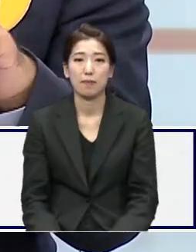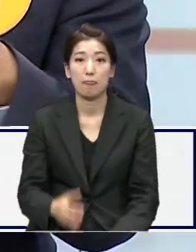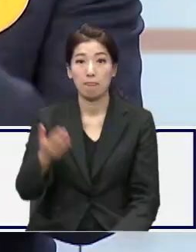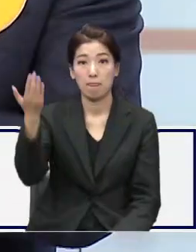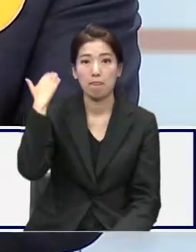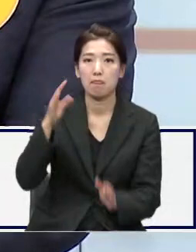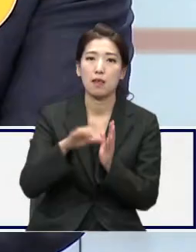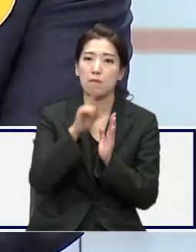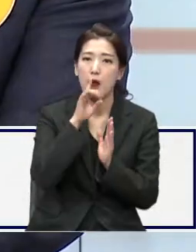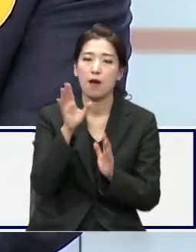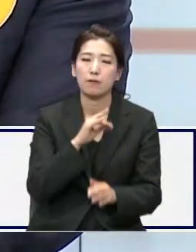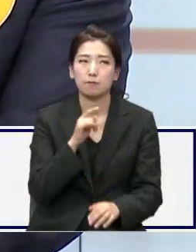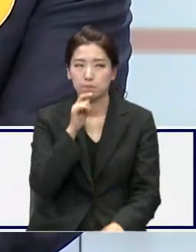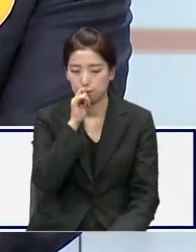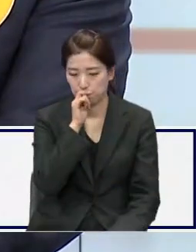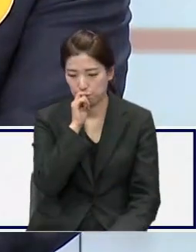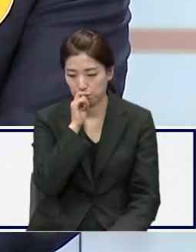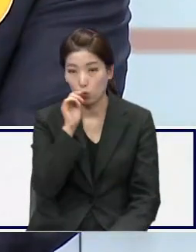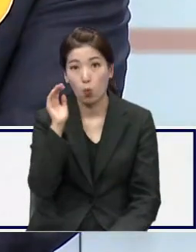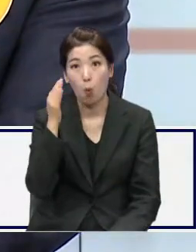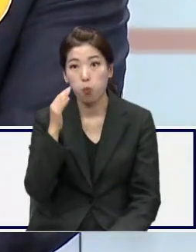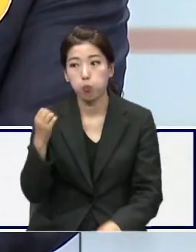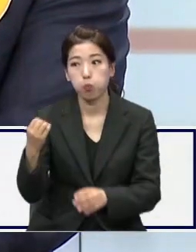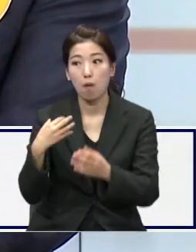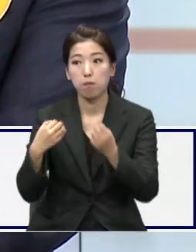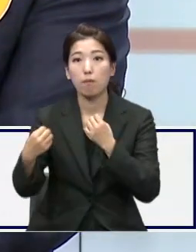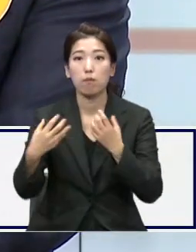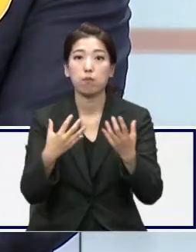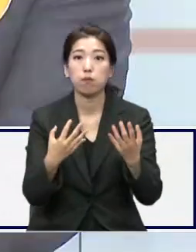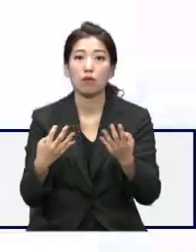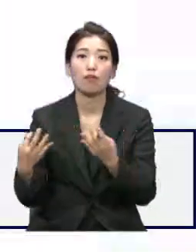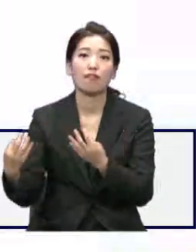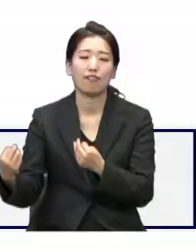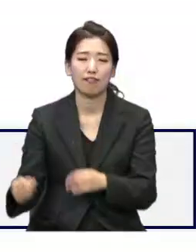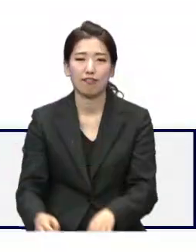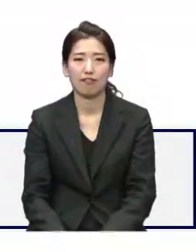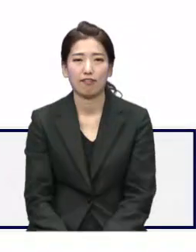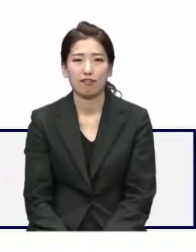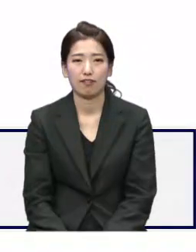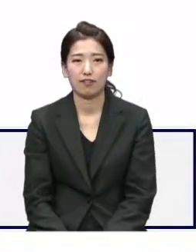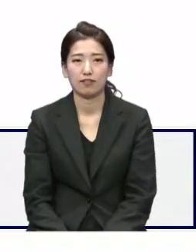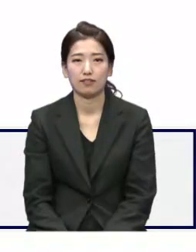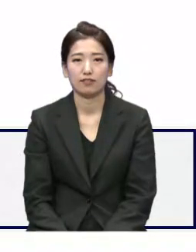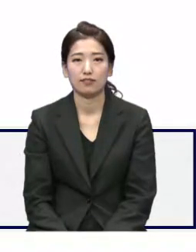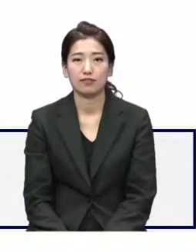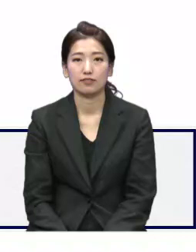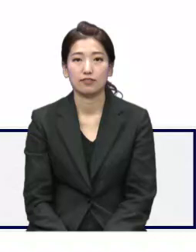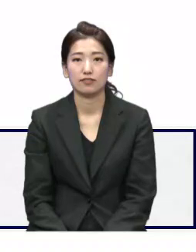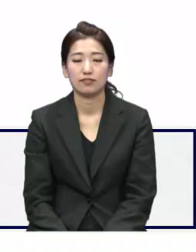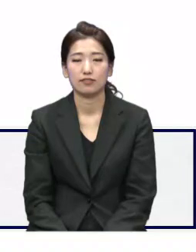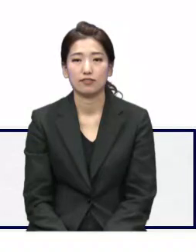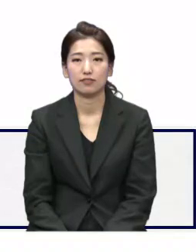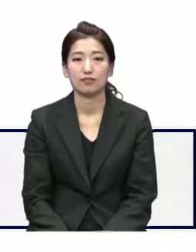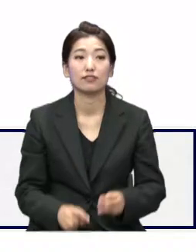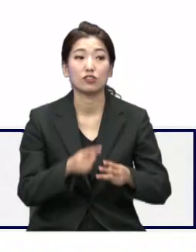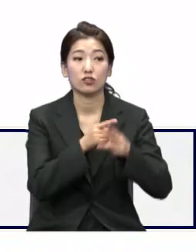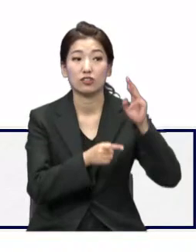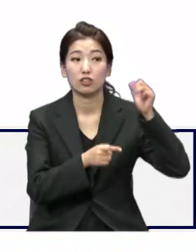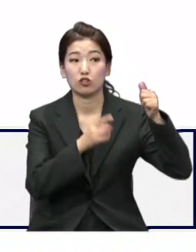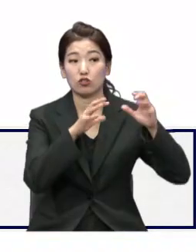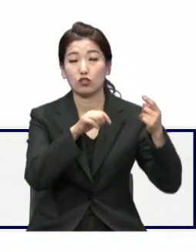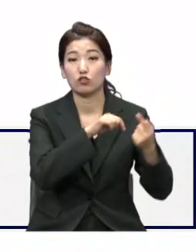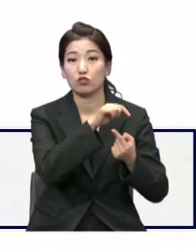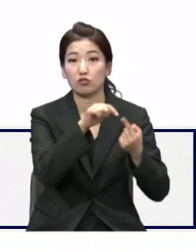하시다가 굉장히 용기 있게 말씀을 하시더라고요 그래서 그런 면에서 지금 이제 윤성 대통령의 국정이